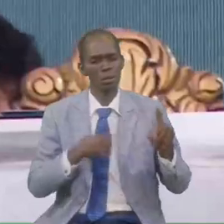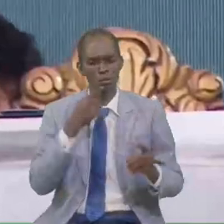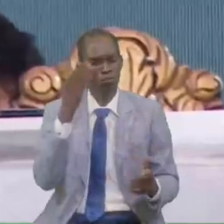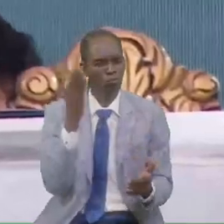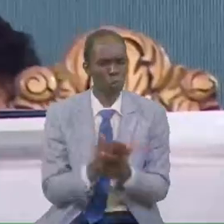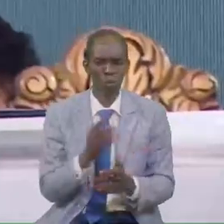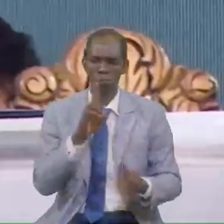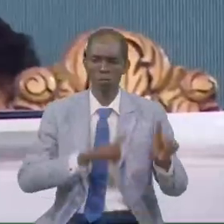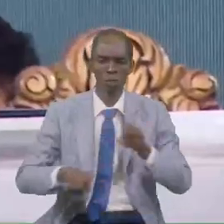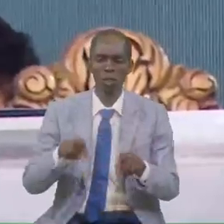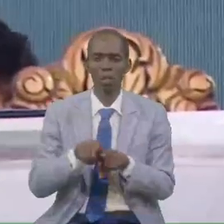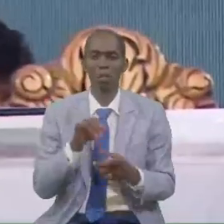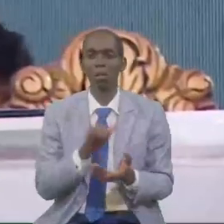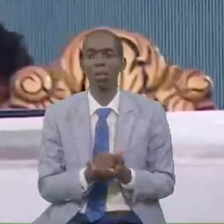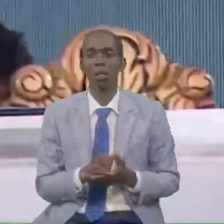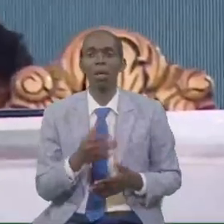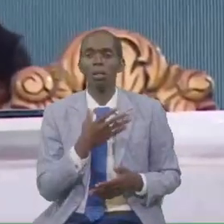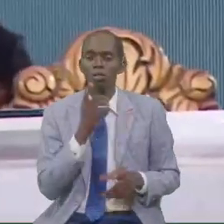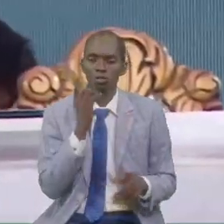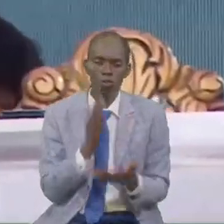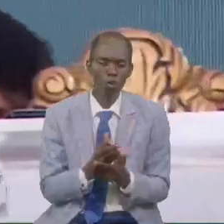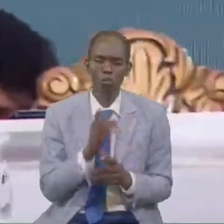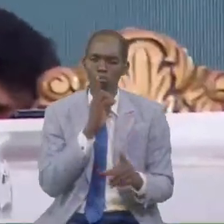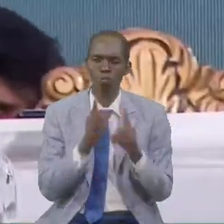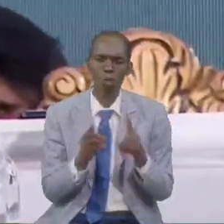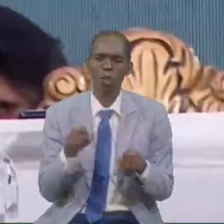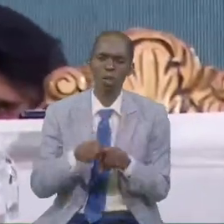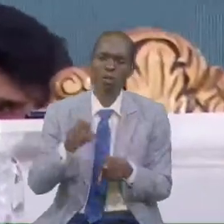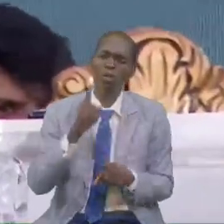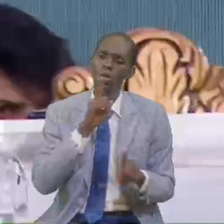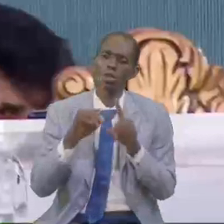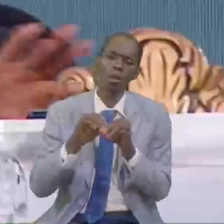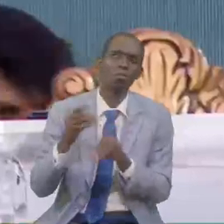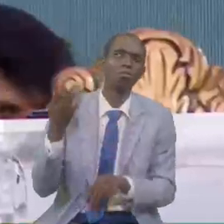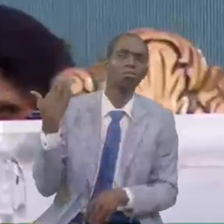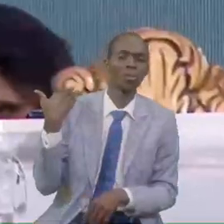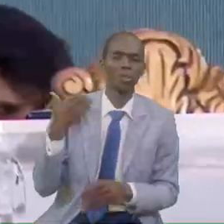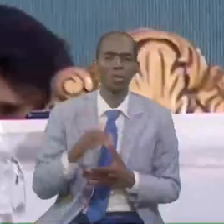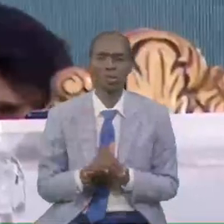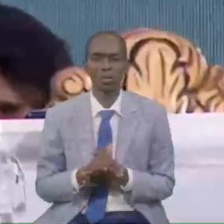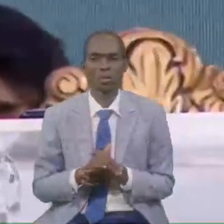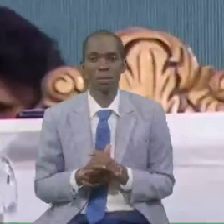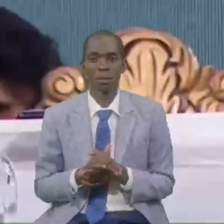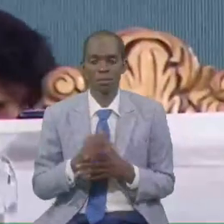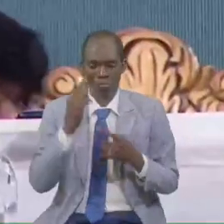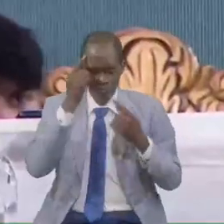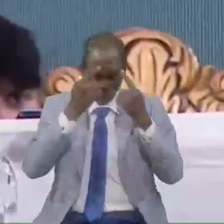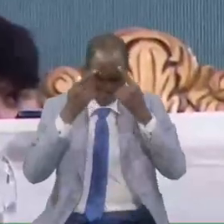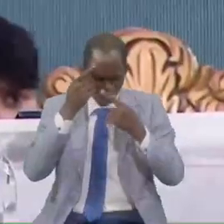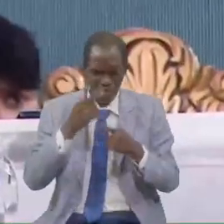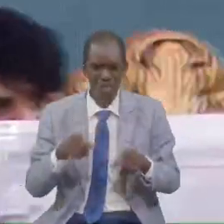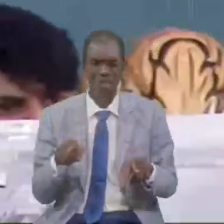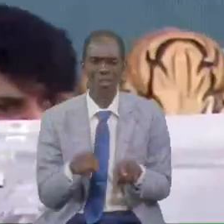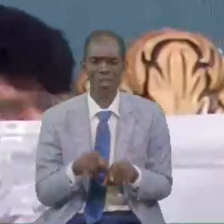Et le Seigneur dit, arrête de dire ça. Ne parle plus comme tu parlais par le passé.